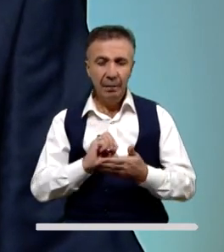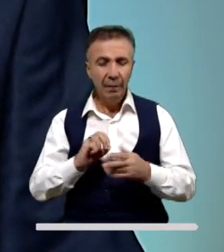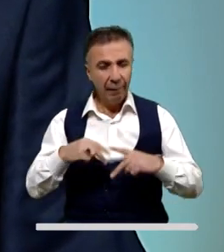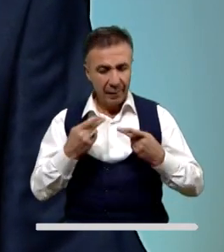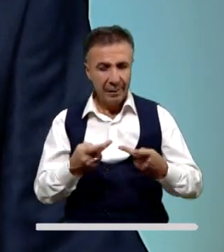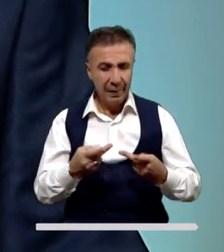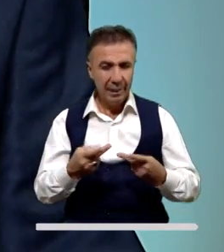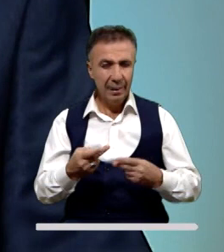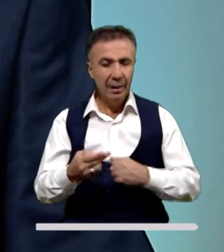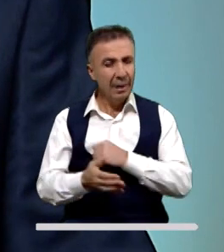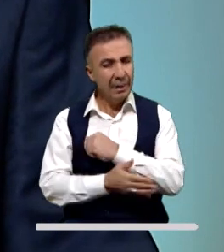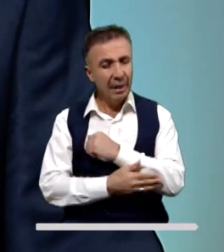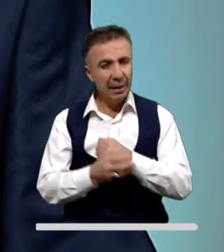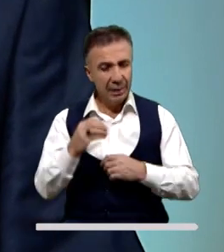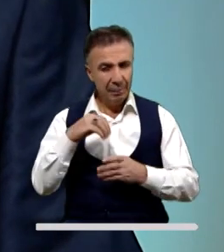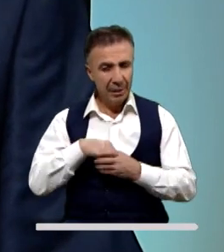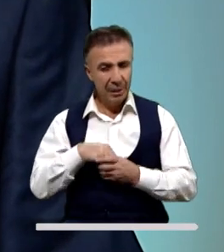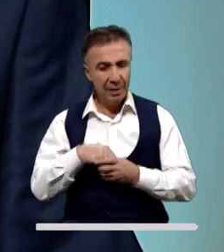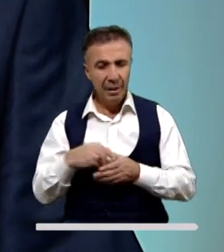veya bu amaçla bir vasiyeti var.